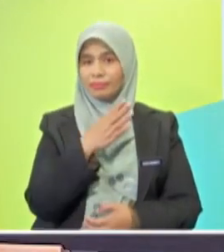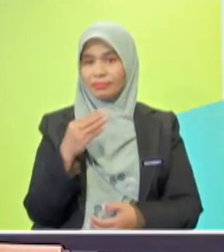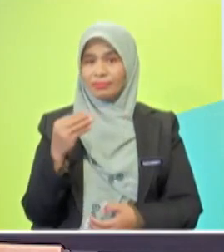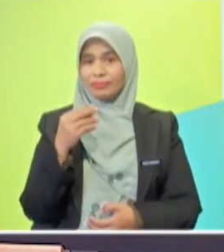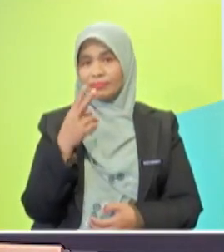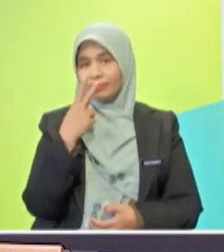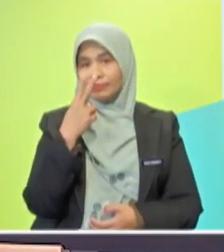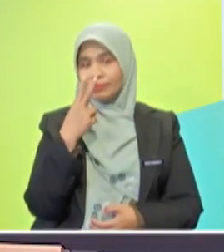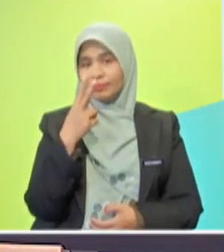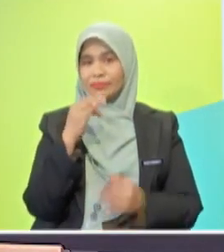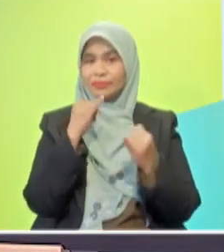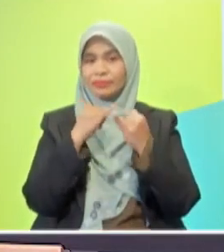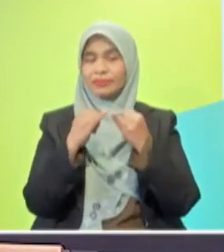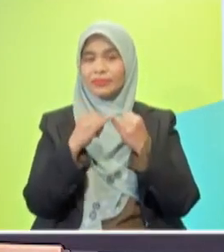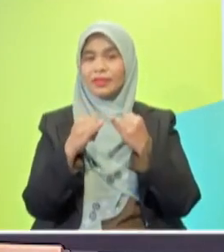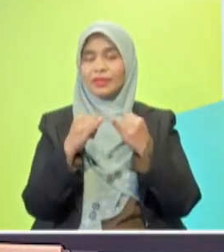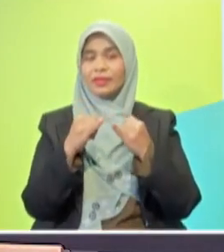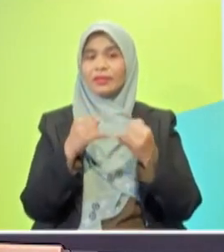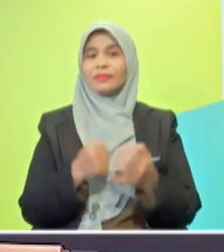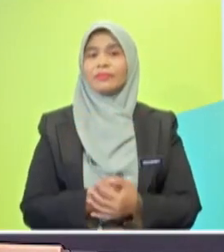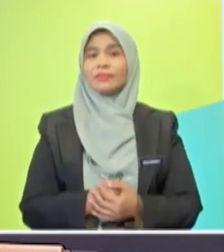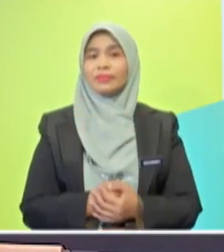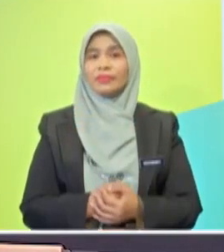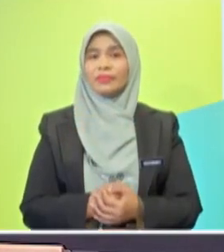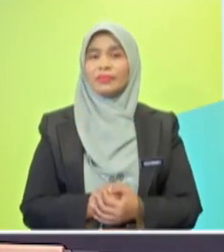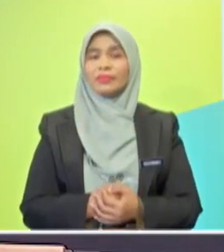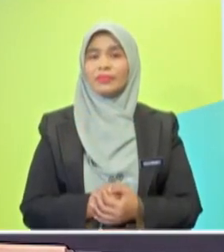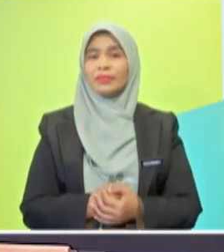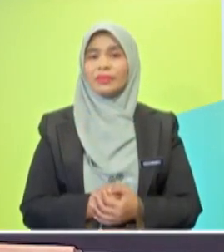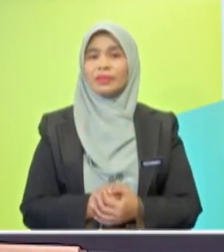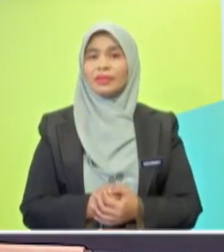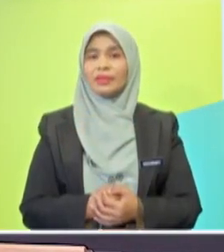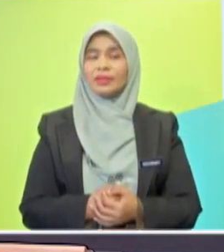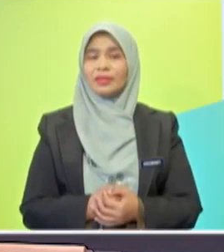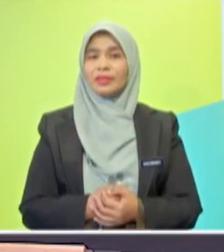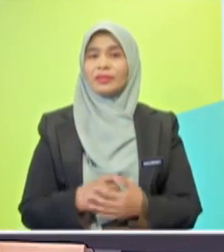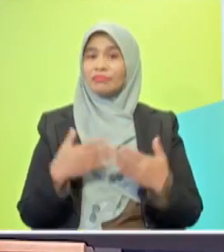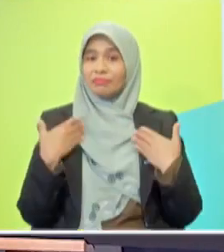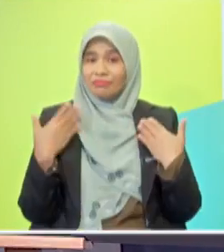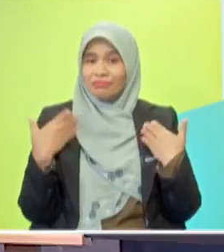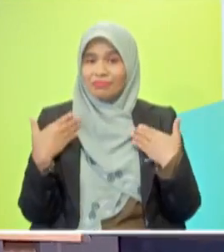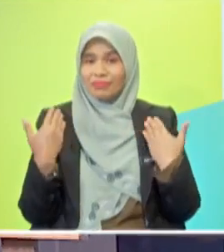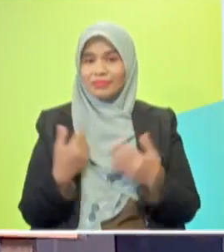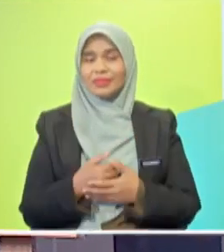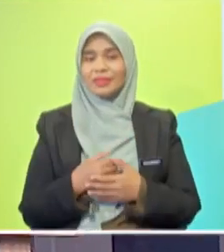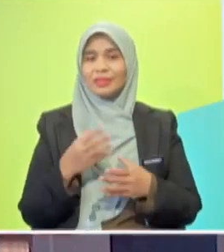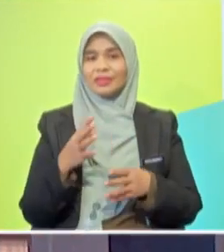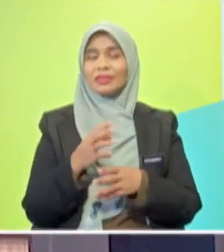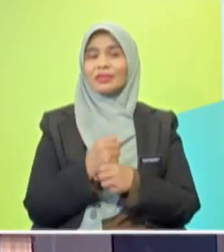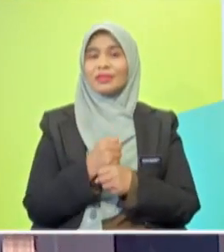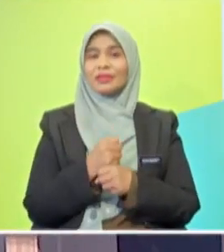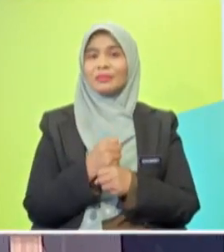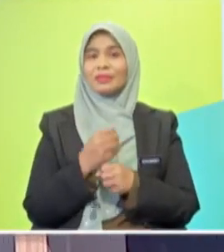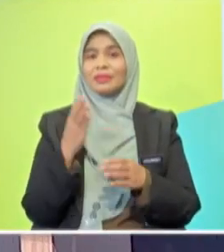Dan yang terakhirlah tiga je saya bagi. Happy. Happy-nya dia, sukanya dia dapat masuk kelas kita.